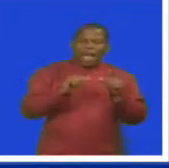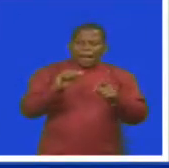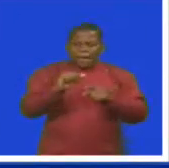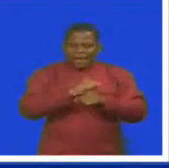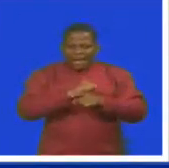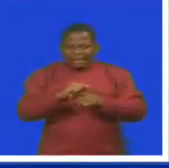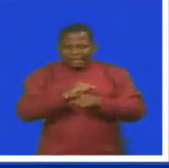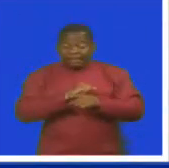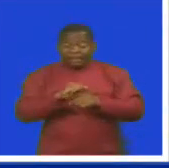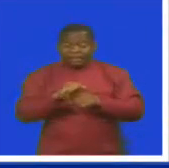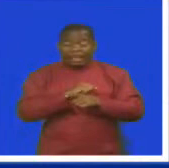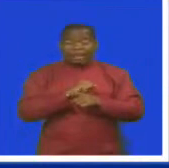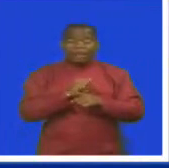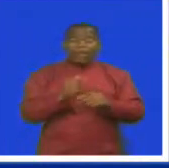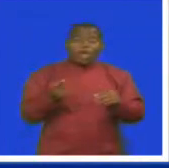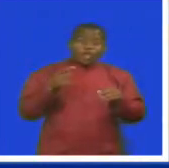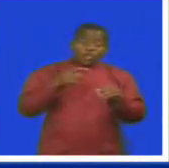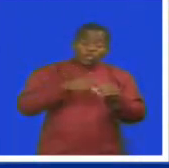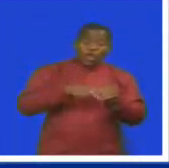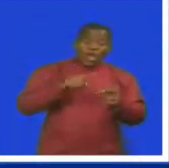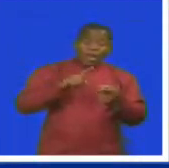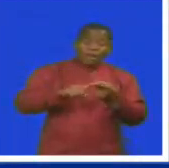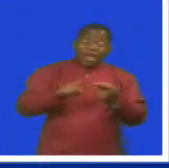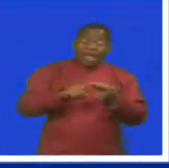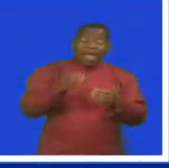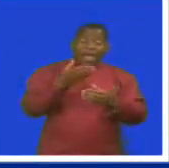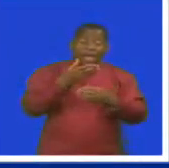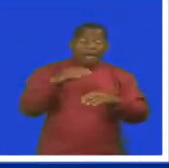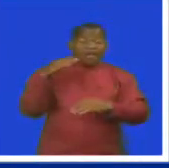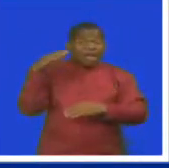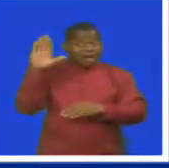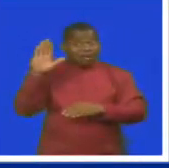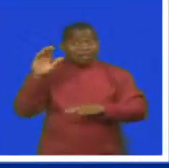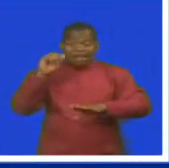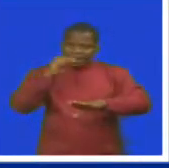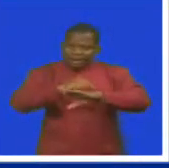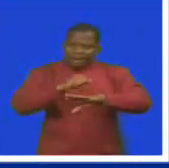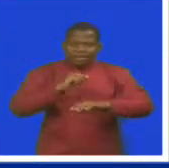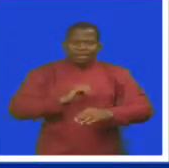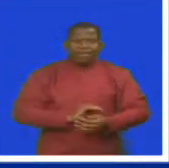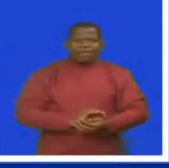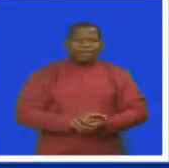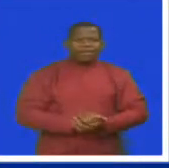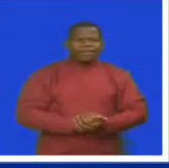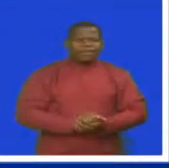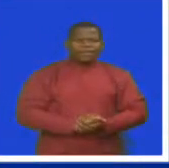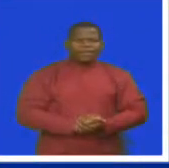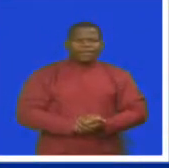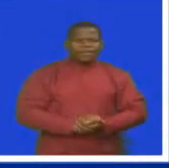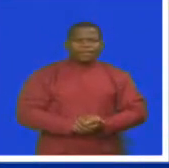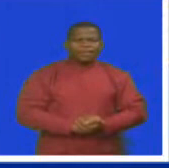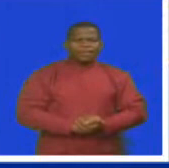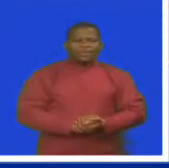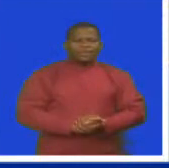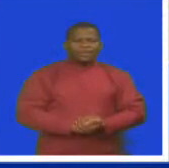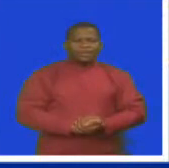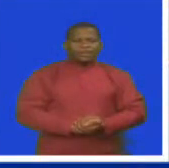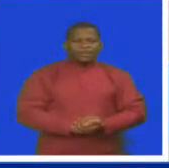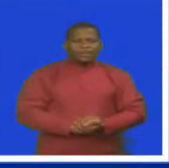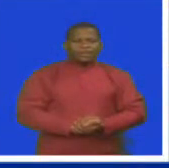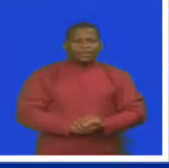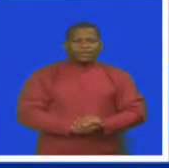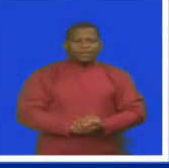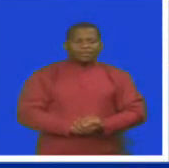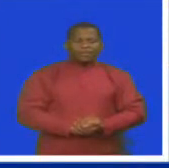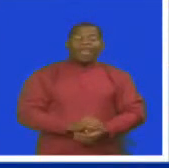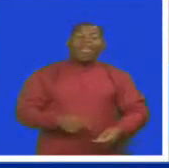imidlalo ngaphandle. TindzabaEmini kubuye alungelele amagagula umbiko ohlanganiswa Fabrice Musonero eMbabane. Ito